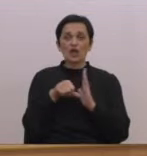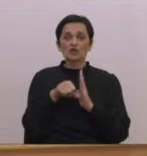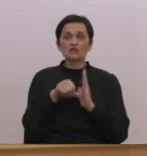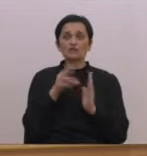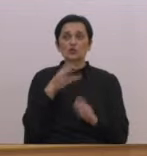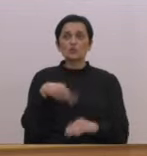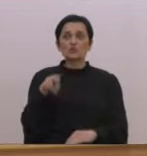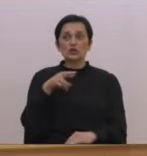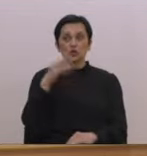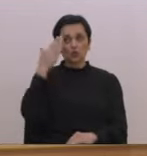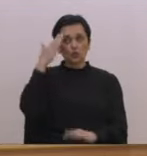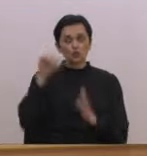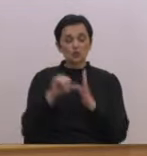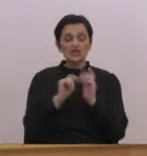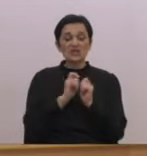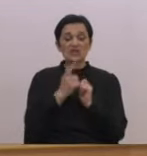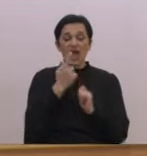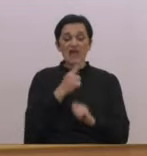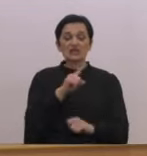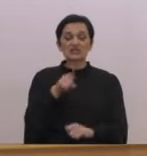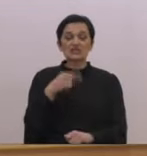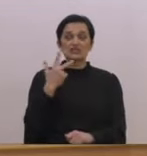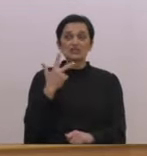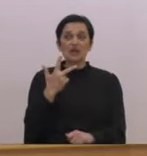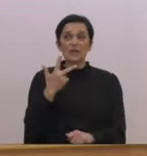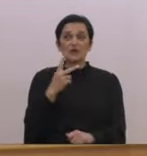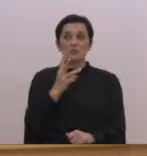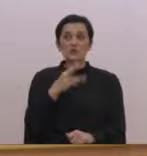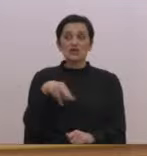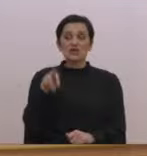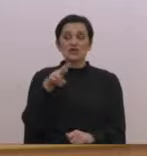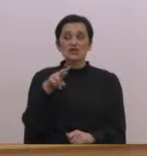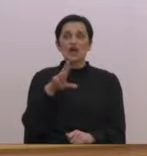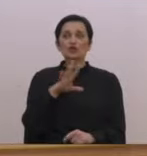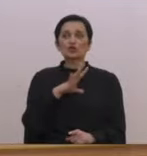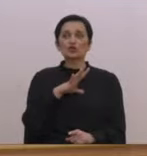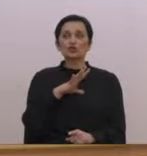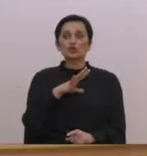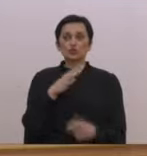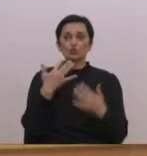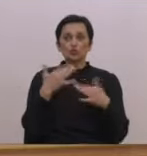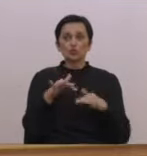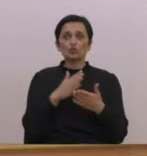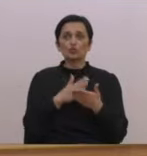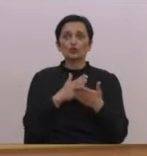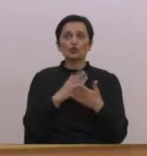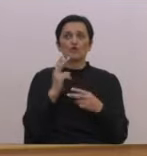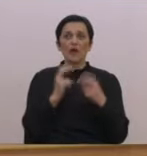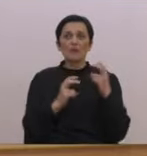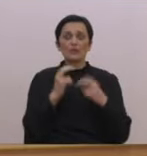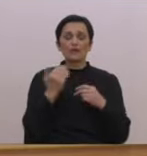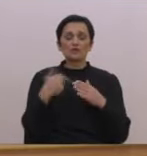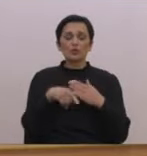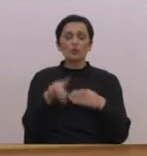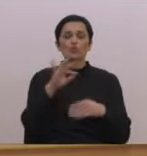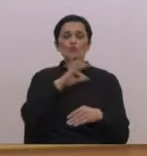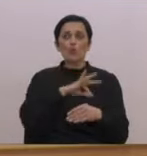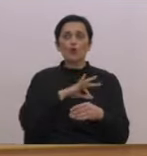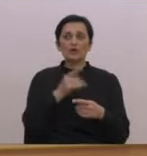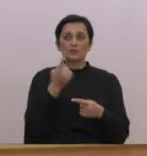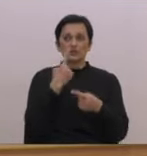1.6 მილიარდი იყო უცხოური ინვესტიცია და აქედან 1.3 მილიარდი იყო აქ უკვე არსებული საწარმოების მიერ მოგების